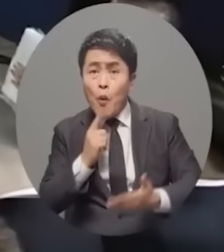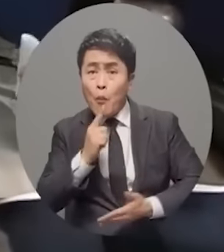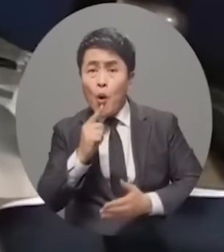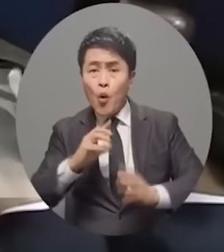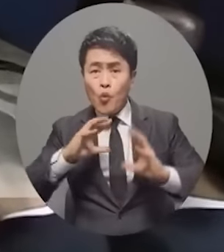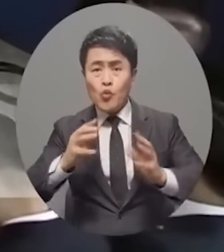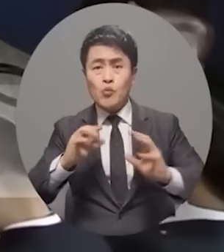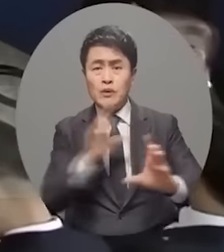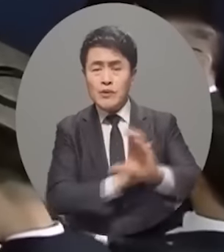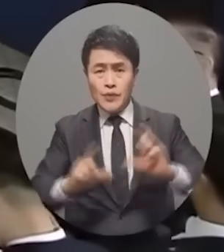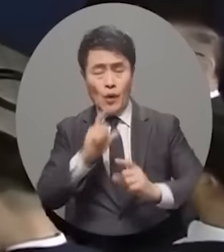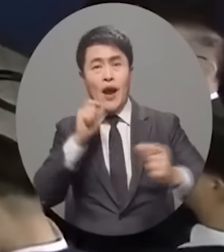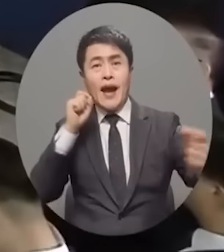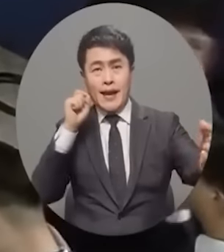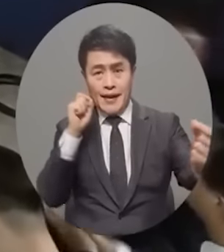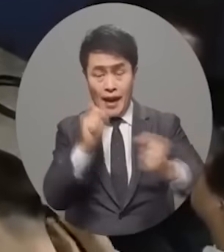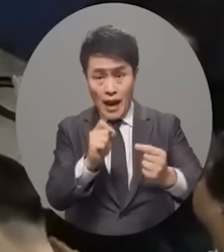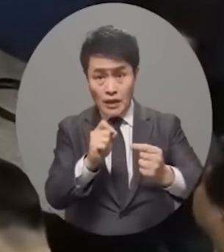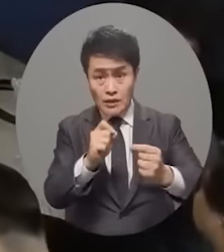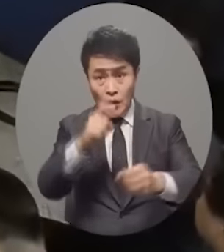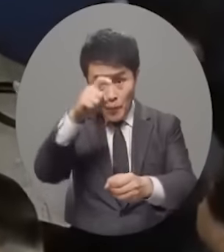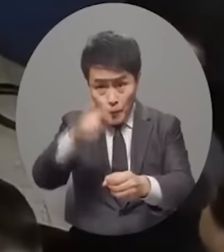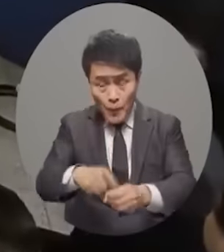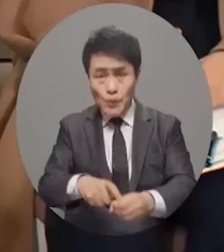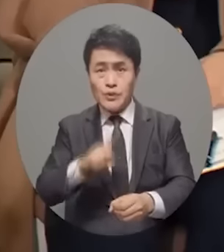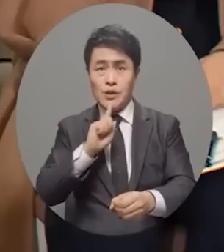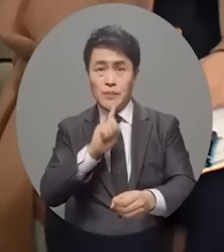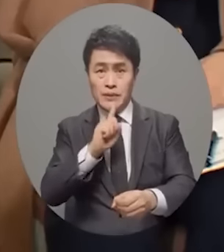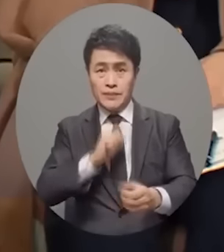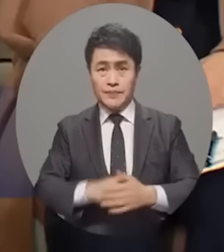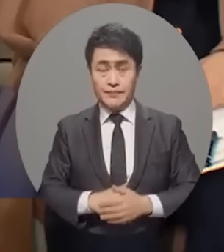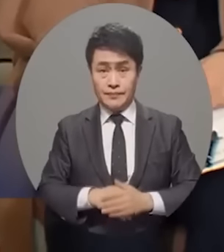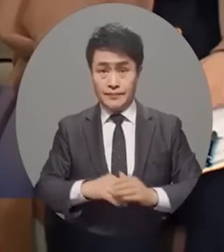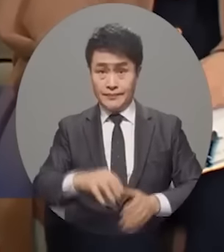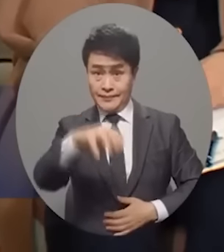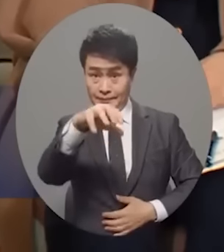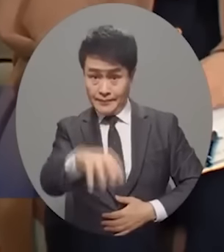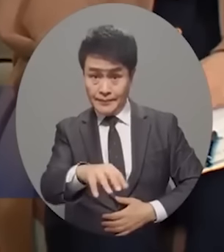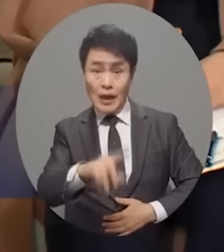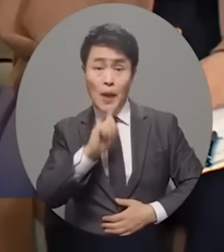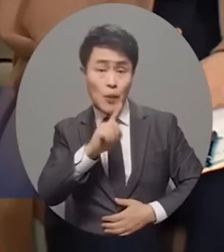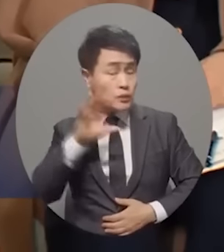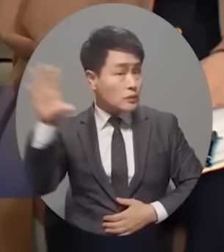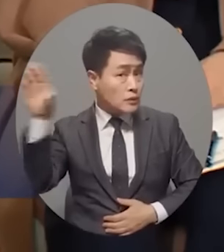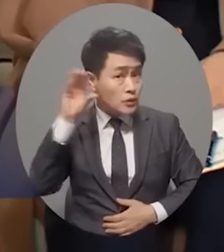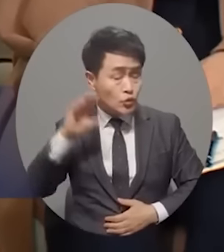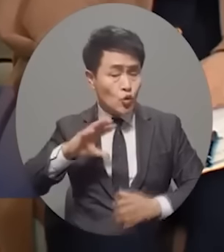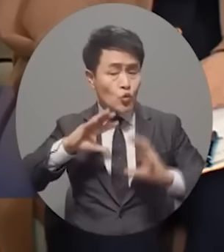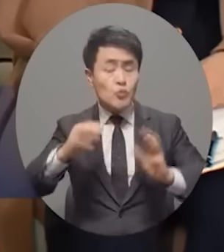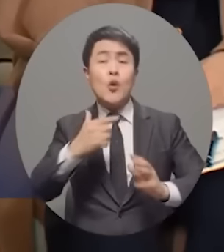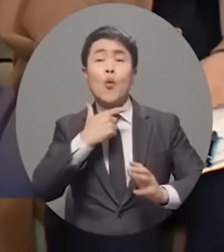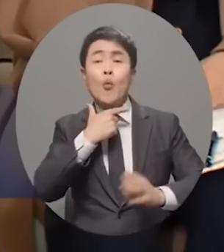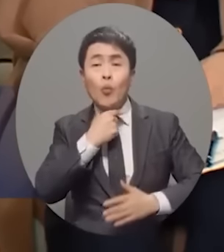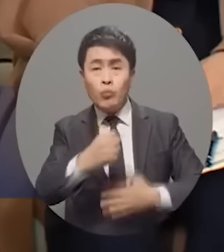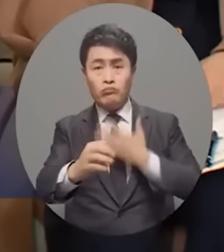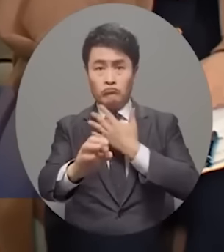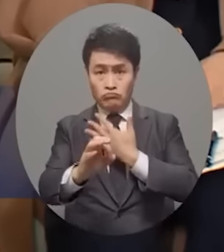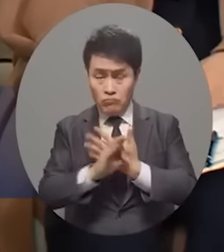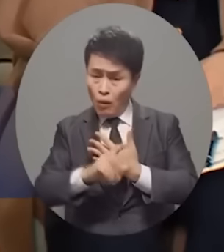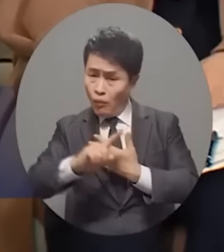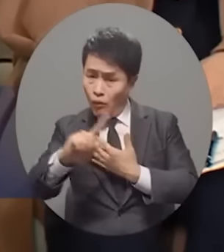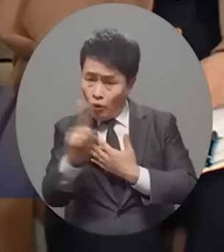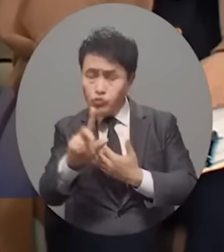국민들께 더 가까이 가겠다는 취지라고 밝혔습니다. 현장의 목소리를 듣고 국민이 원한다면